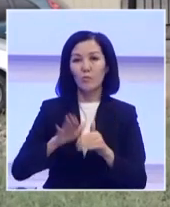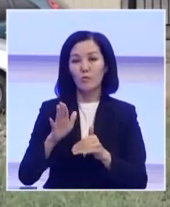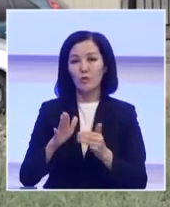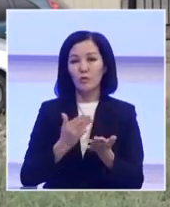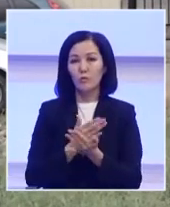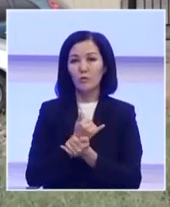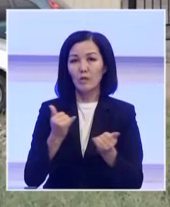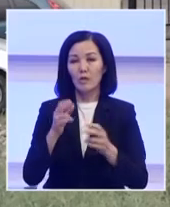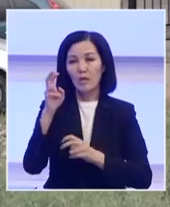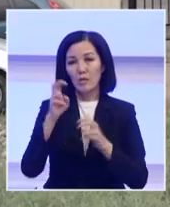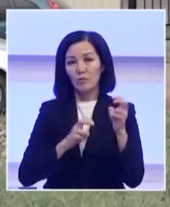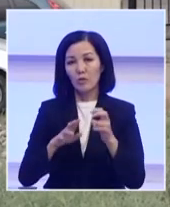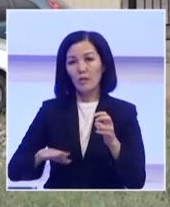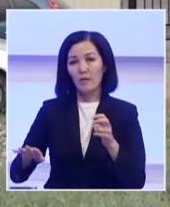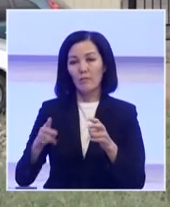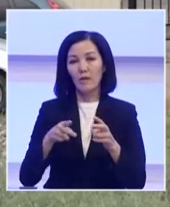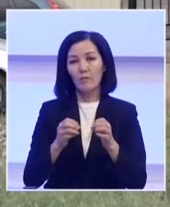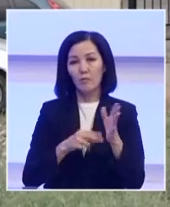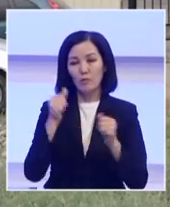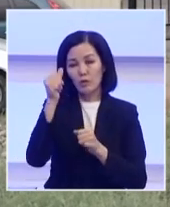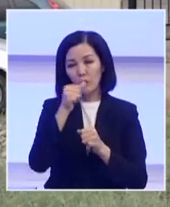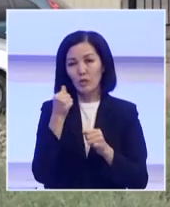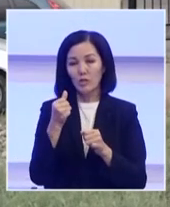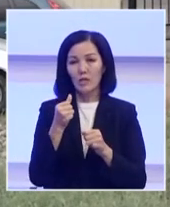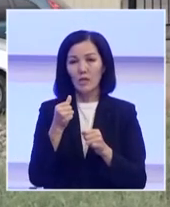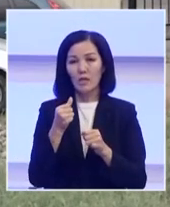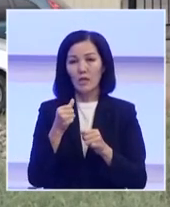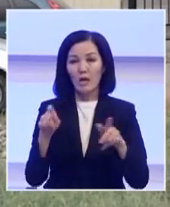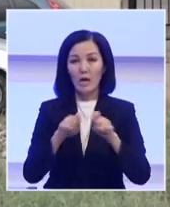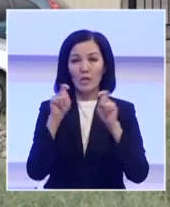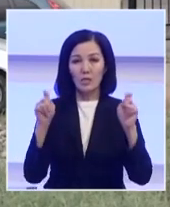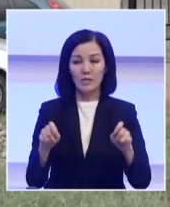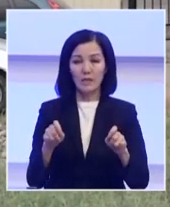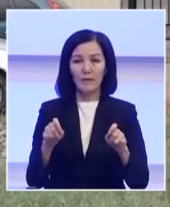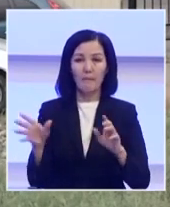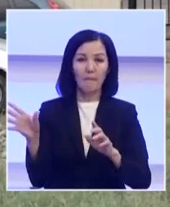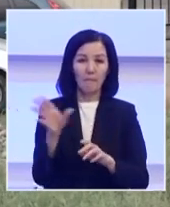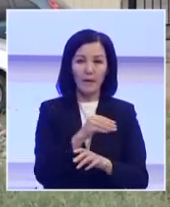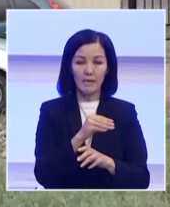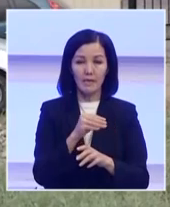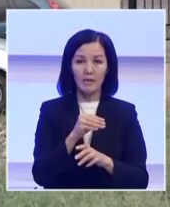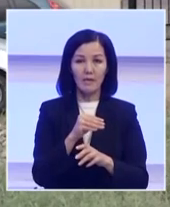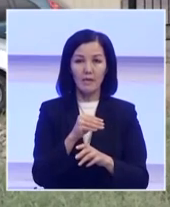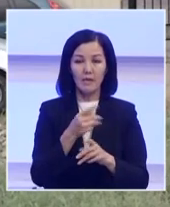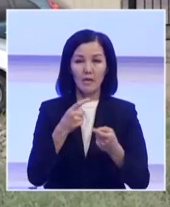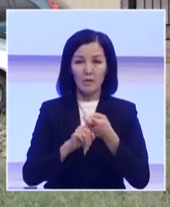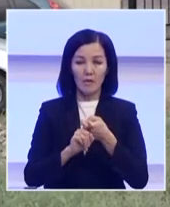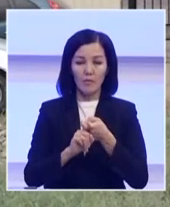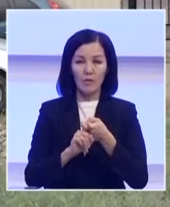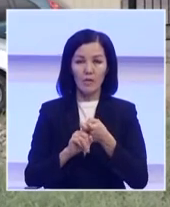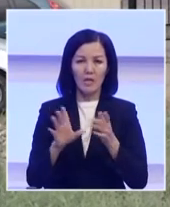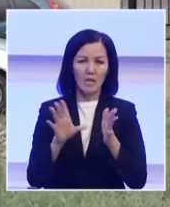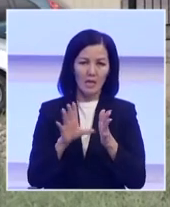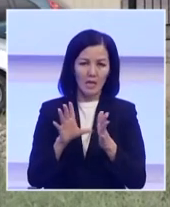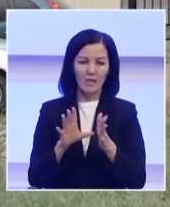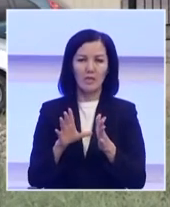Талдықорған қаласында индустриялық аймақ 2017 жылы іске қосылды. барлық коммуникациялар қосылды бұл жерде.